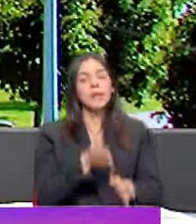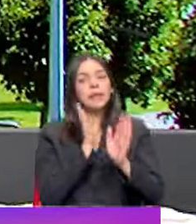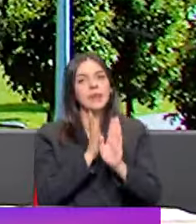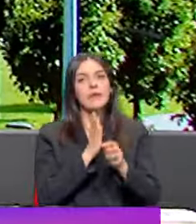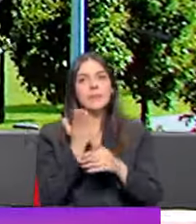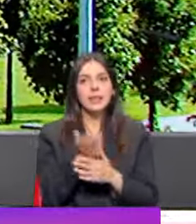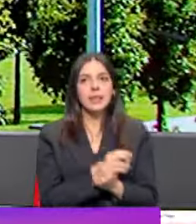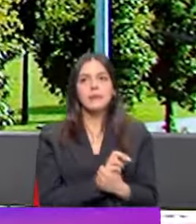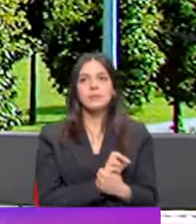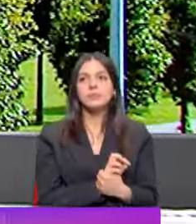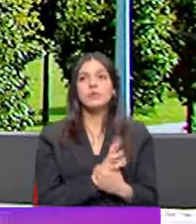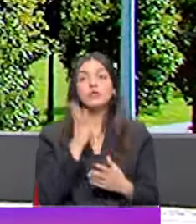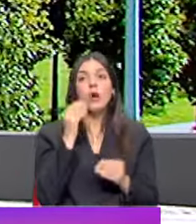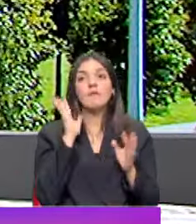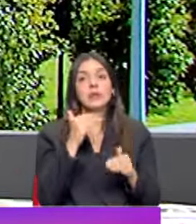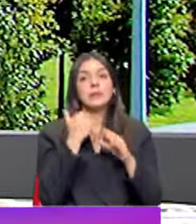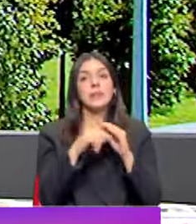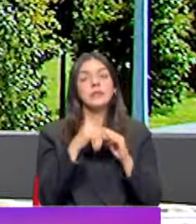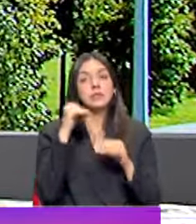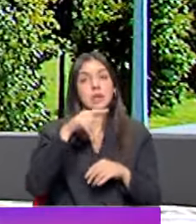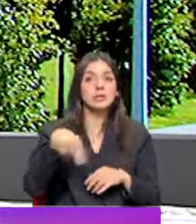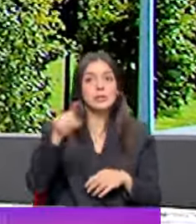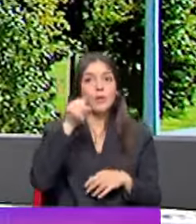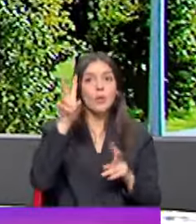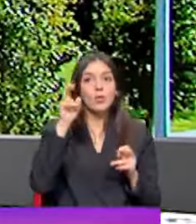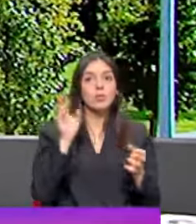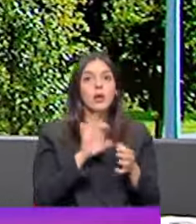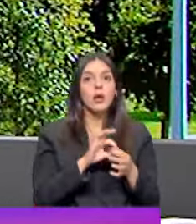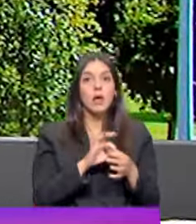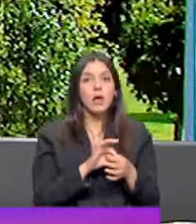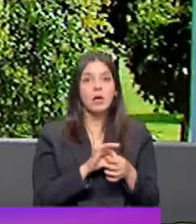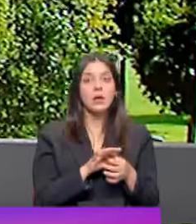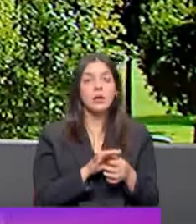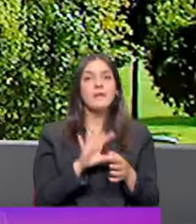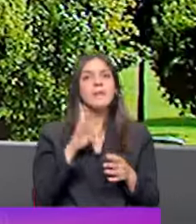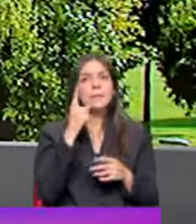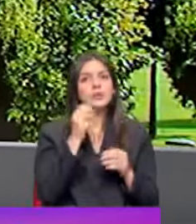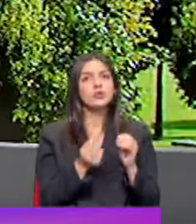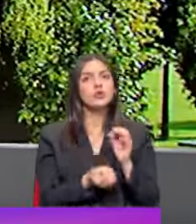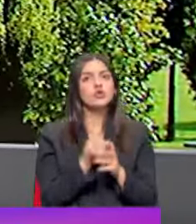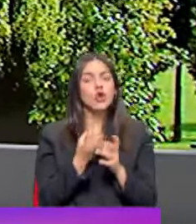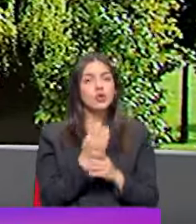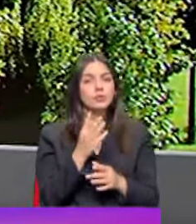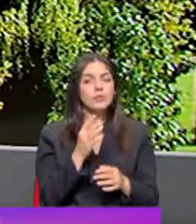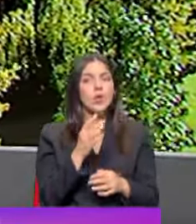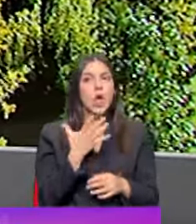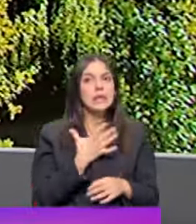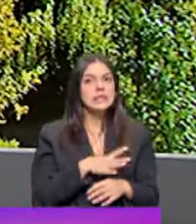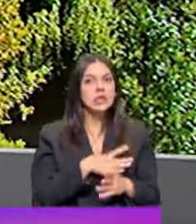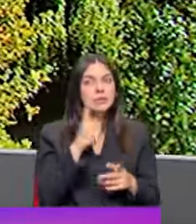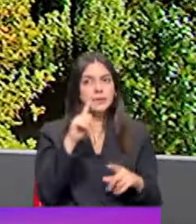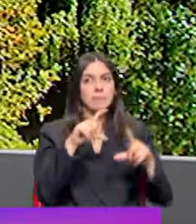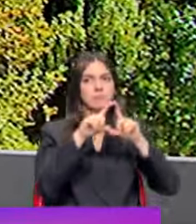edelim. Çokça mesaj da geliyor sizlerden bu konuyla ilgili. Eğer bir çözüm önerisi istiyorsak mesela bir